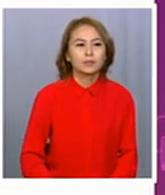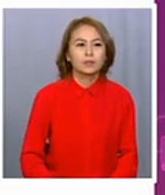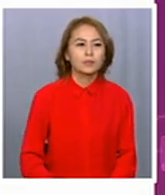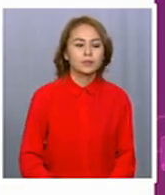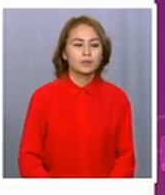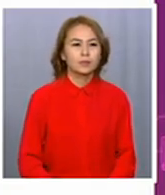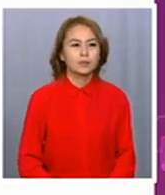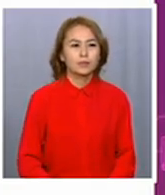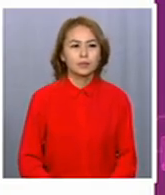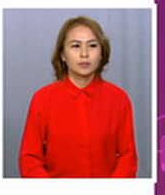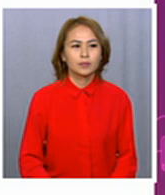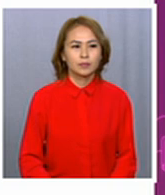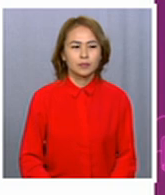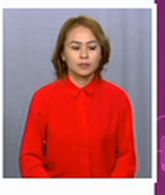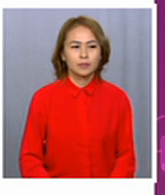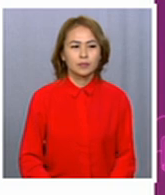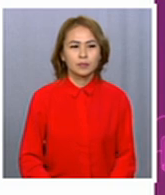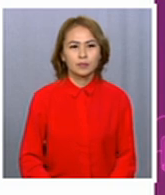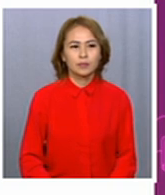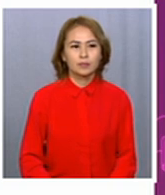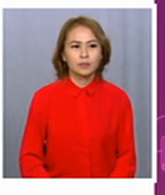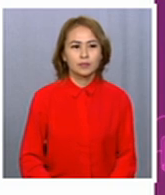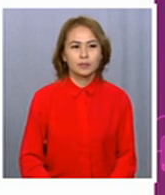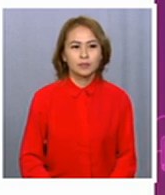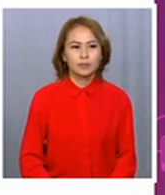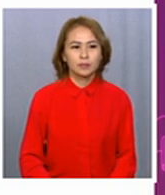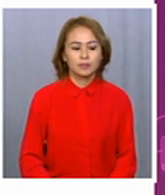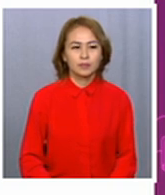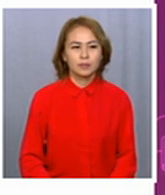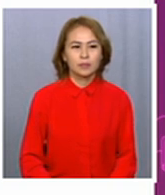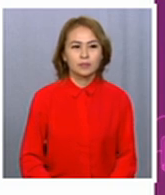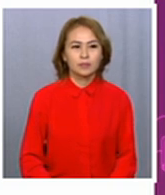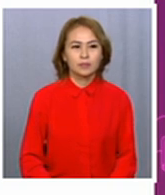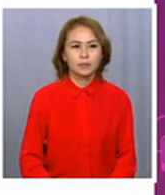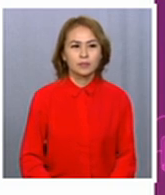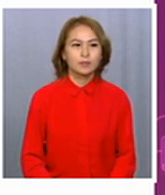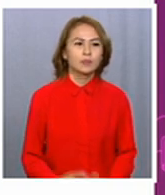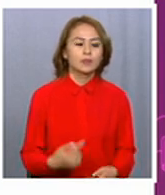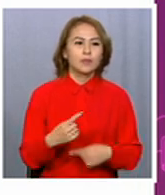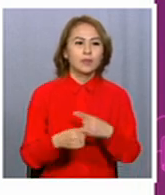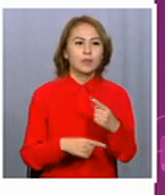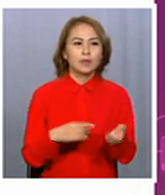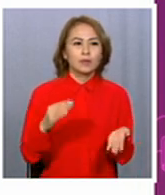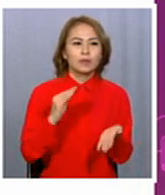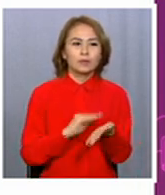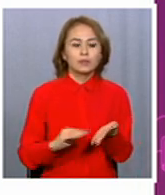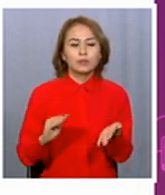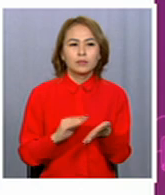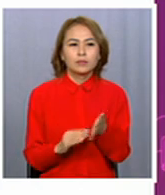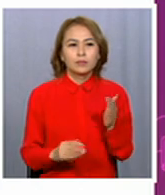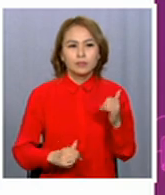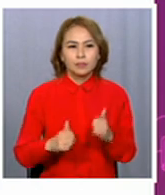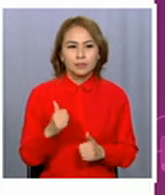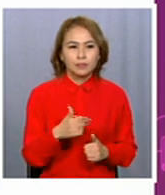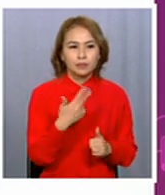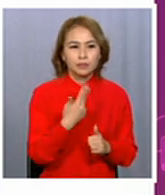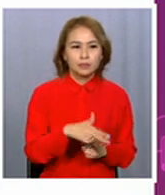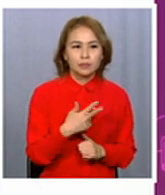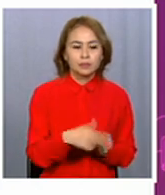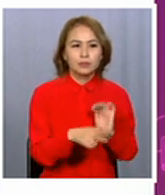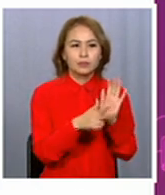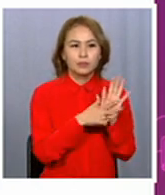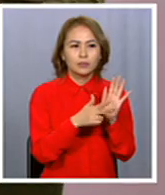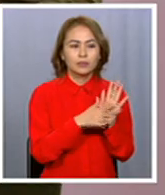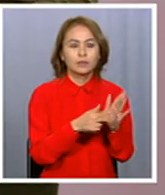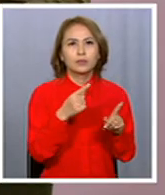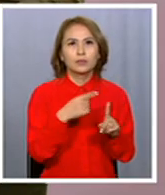салыстырамыз. 8-ден 1, 8-ден 3-тен кем. Келесі бөлшекті салыстырайық. 30-дан 8 пен